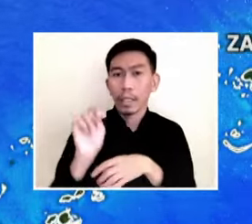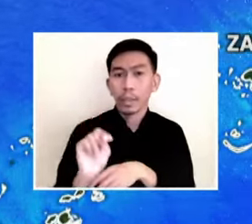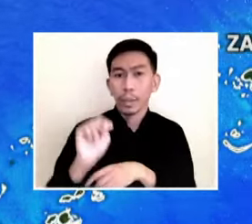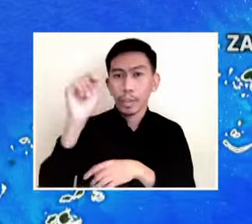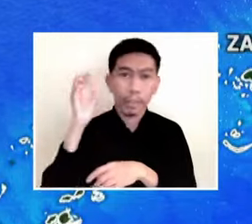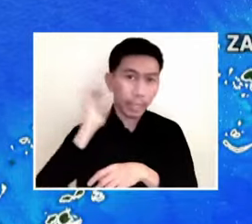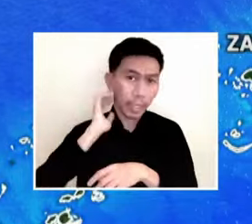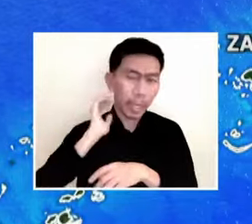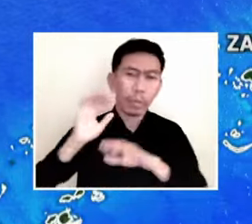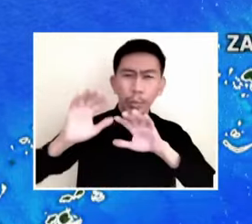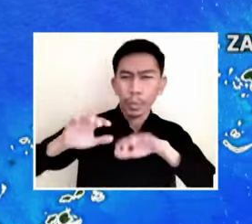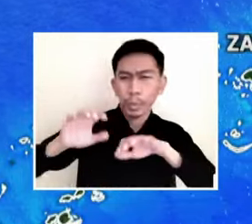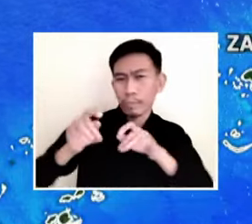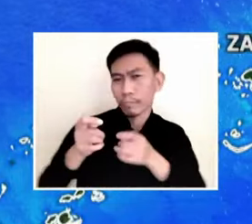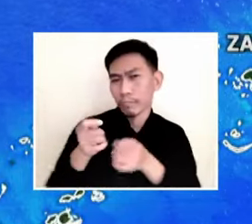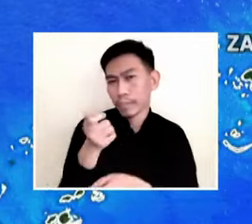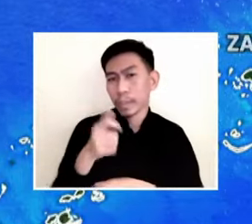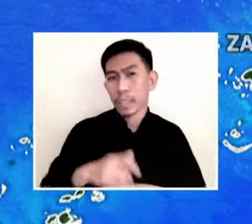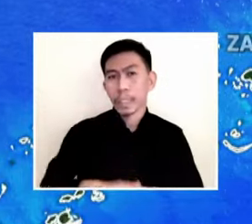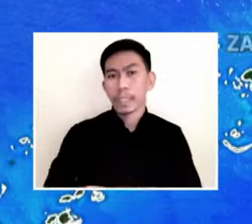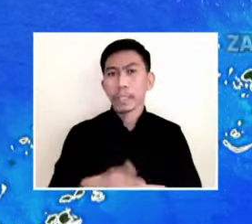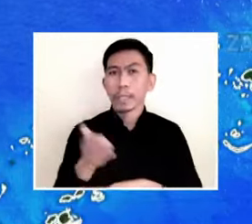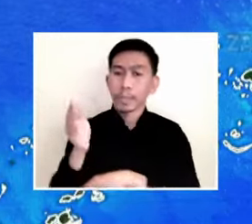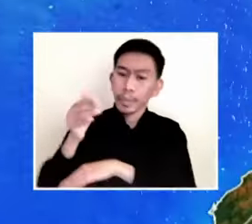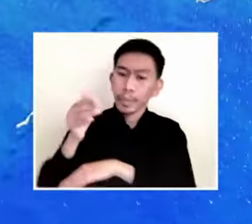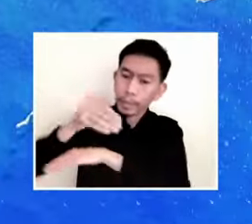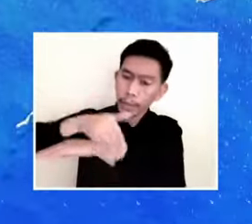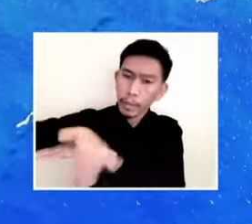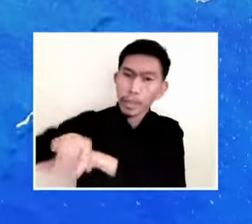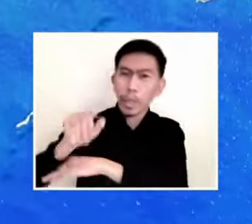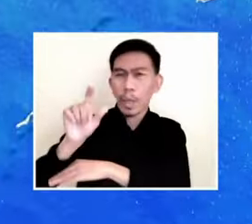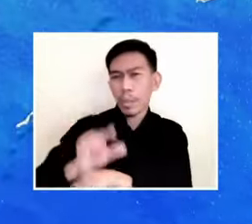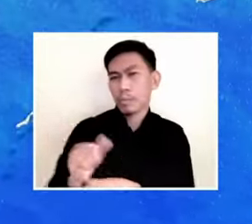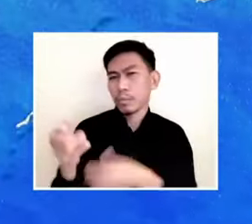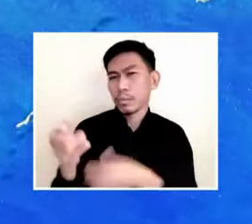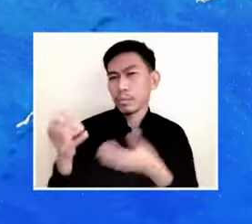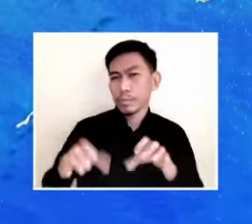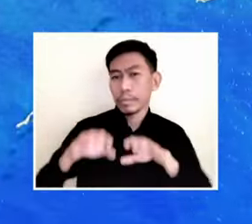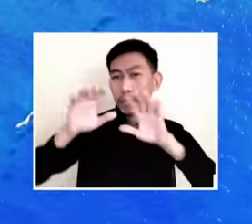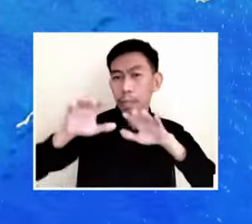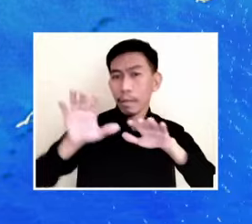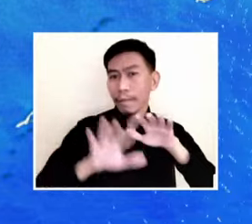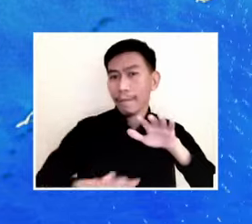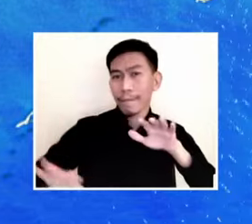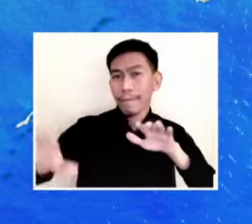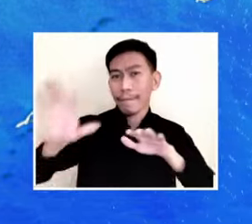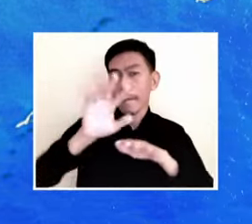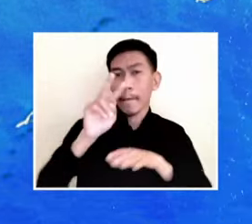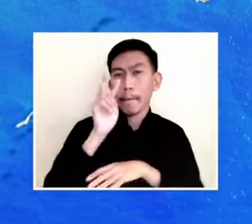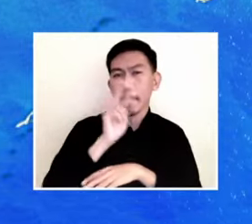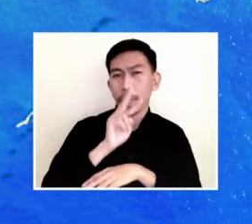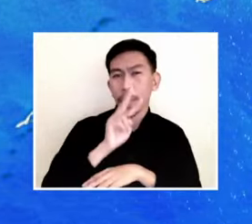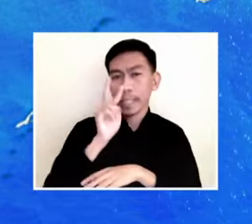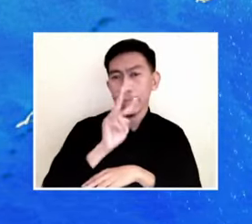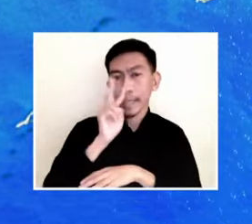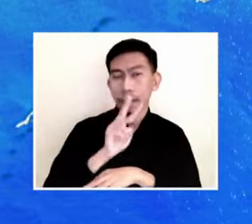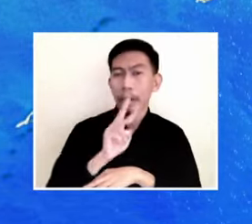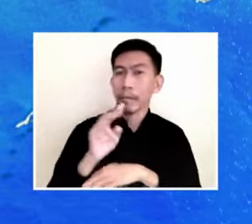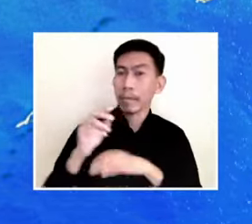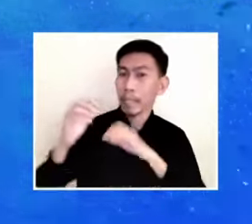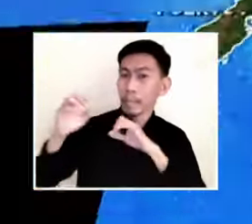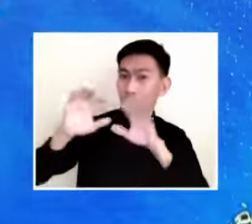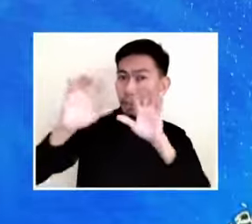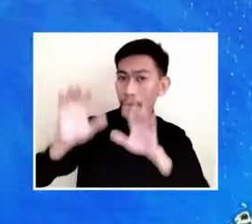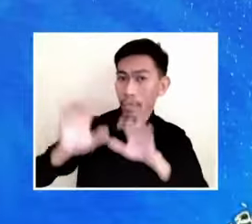Mindanao. Bukas naman po hanggang gabi, mababa ang tsansa ng ulan sa buong parte po ng Kabisayaan. Gayon din po ang aasang panahon dyan sa